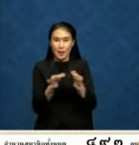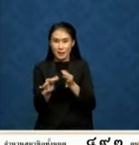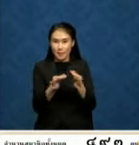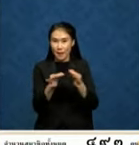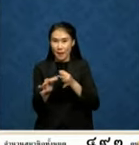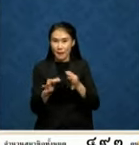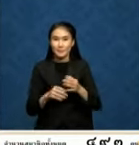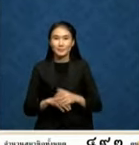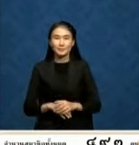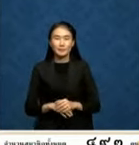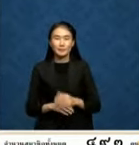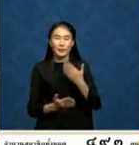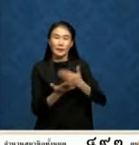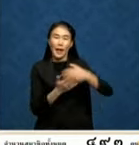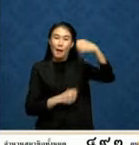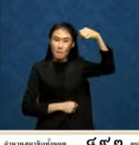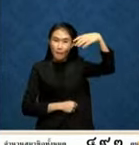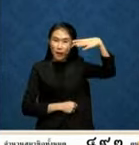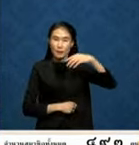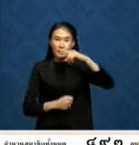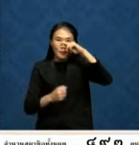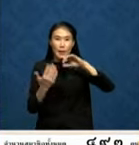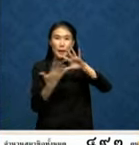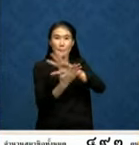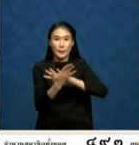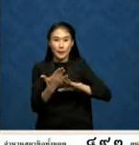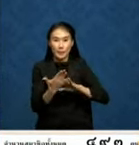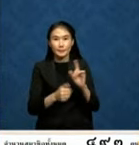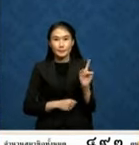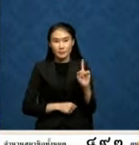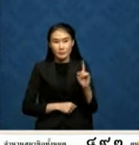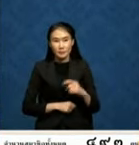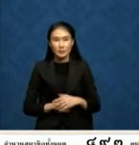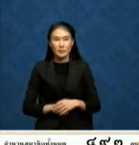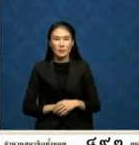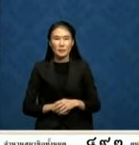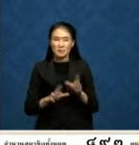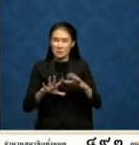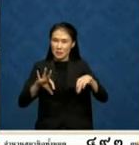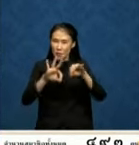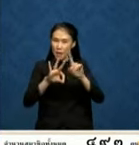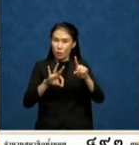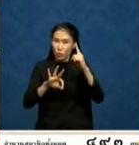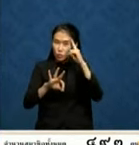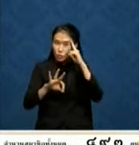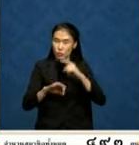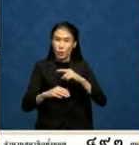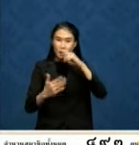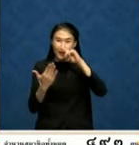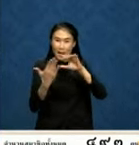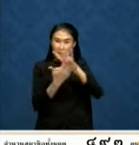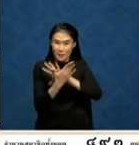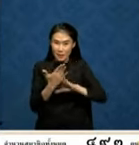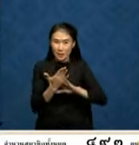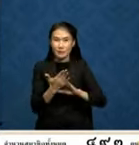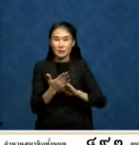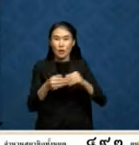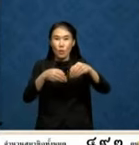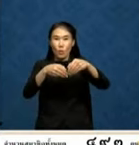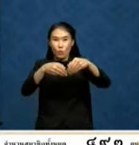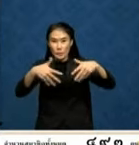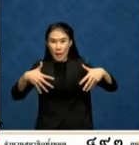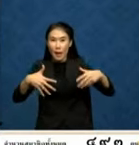ครับในเรื่องของค่าไฟของประเทศไทยนะครับ เราอาจจะต้องพิจารณาถึงโครงสร้างของประเทศไทยนิดนึงครับในเรื่องของ